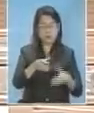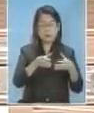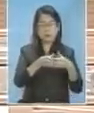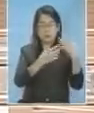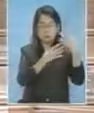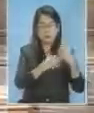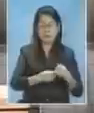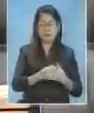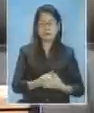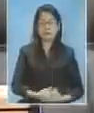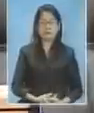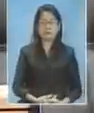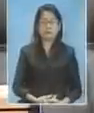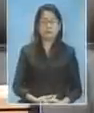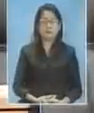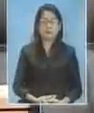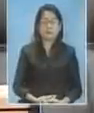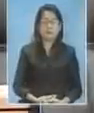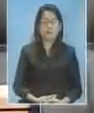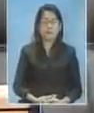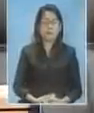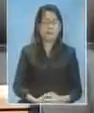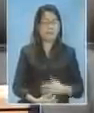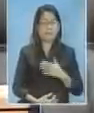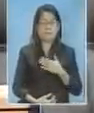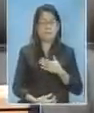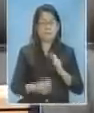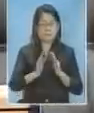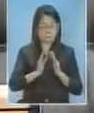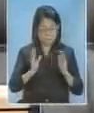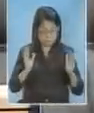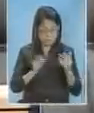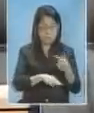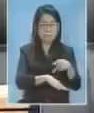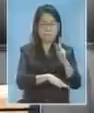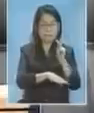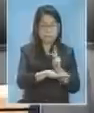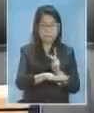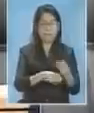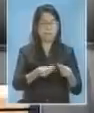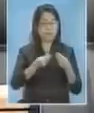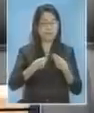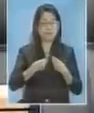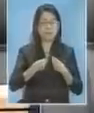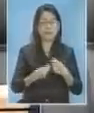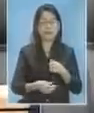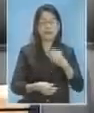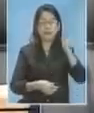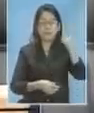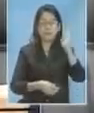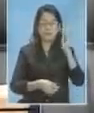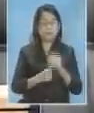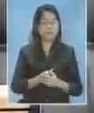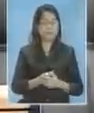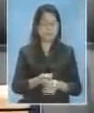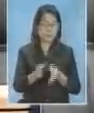ปัตย์กับผมต้องขอบคุณท่านประธานที่ได้กรุณาให้กับผมได้ใช้สิ